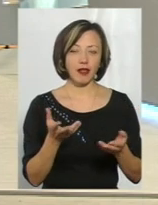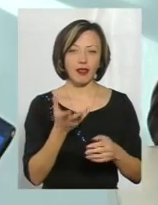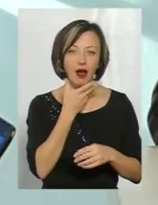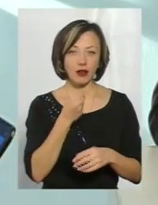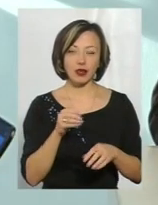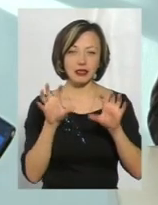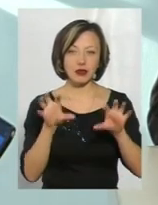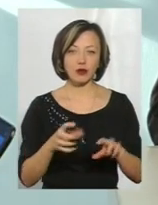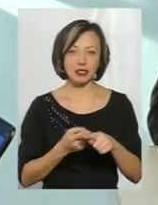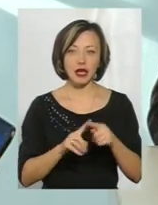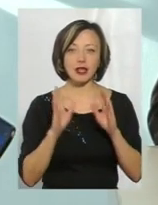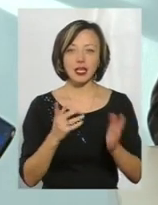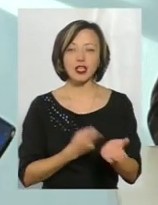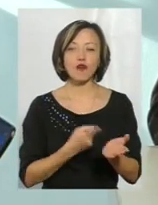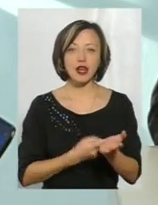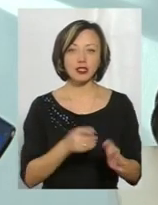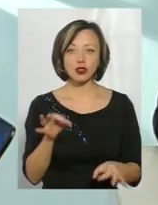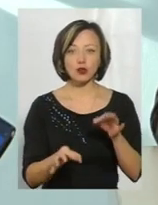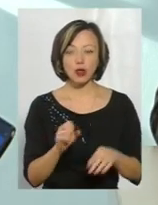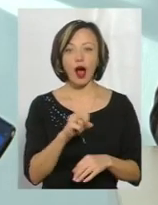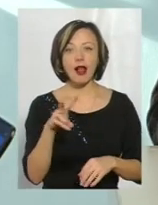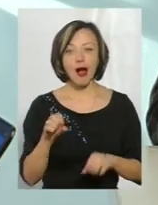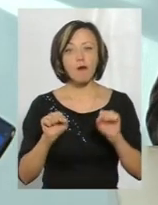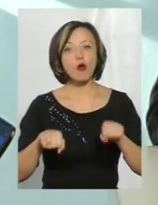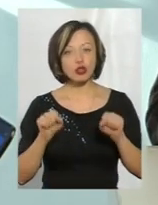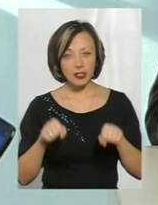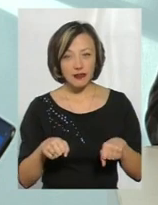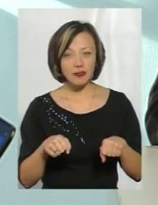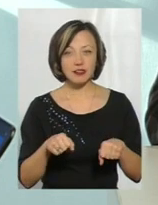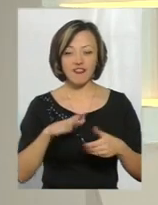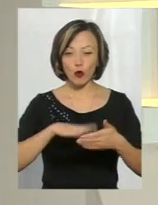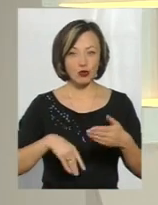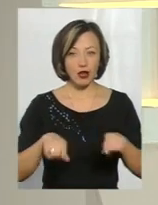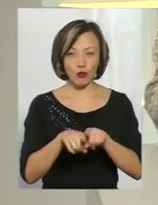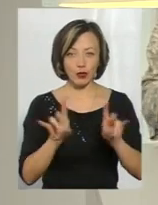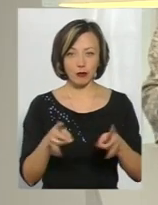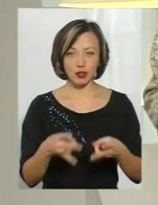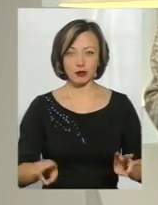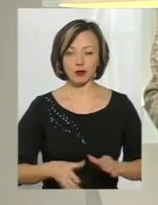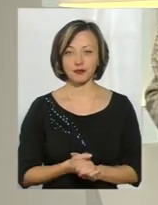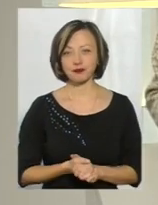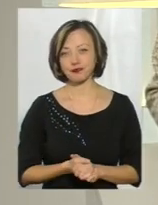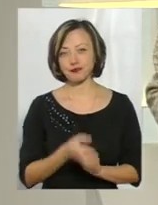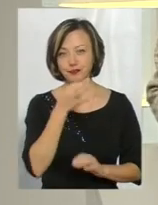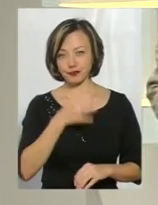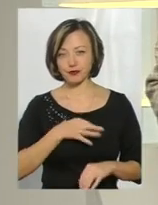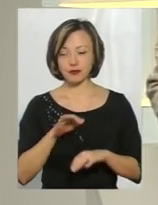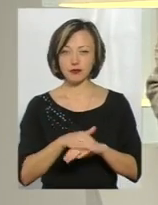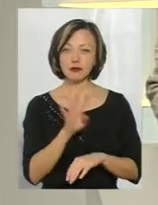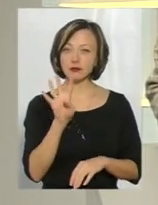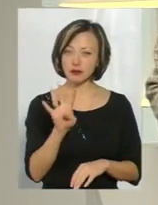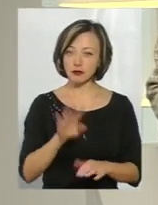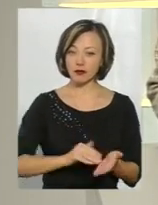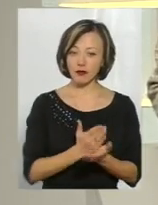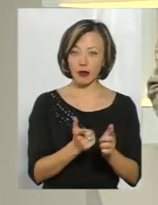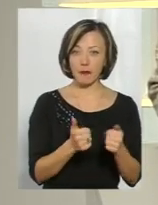незаконно, тому що це може довести тільки суд, але можливість таку виключати, ну, в жодному разі не потрібно. Скажіть, будь ласка, от 4 політичні